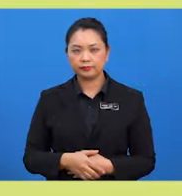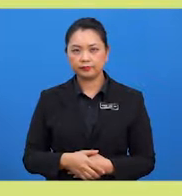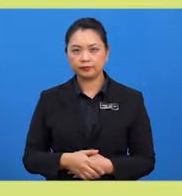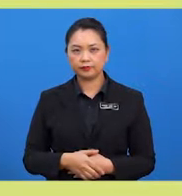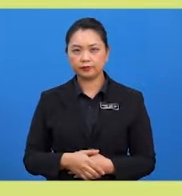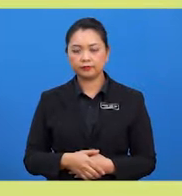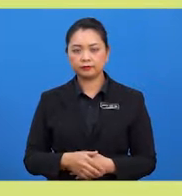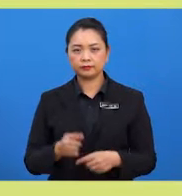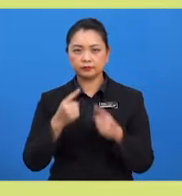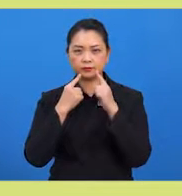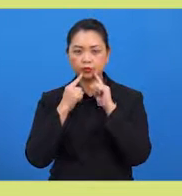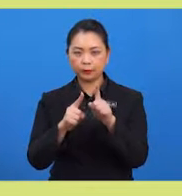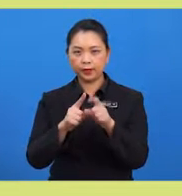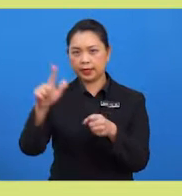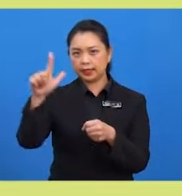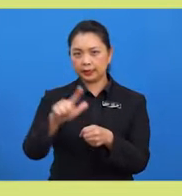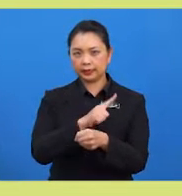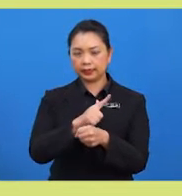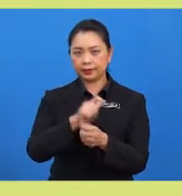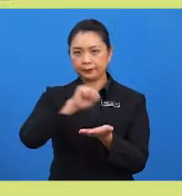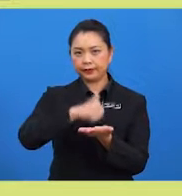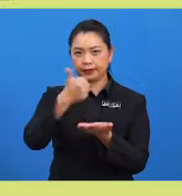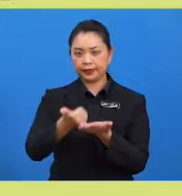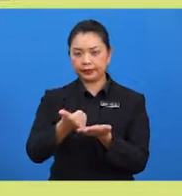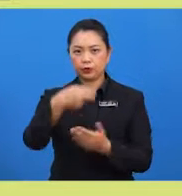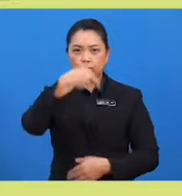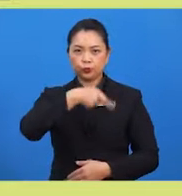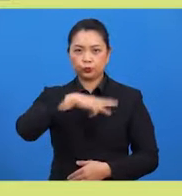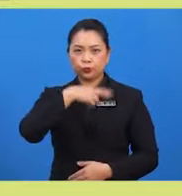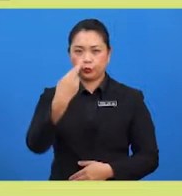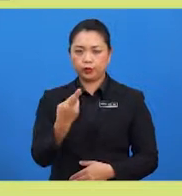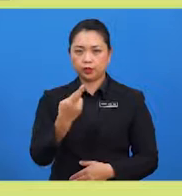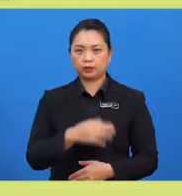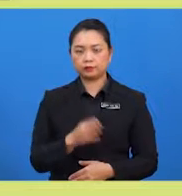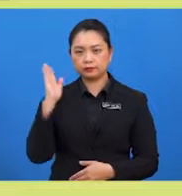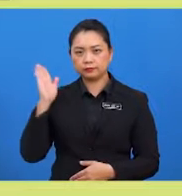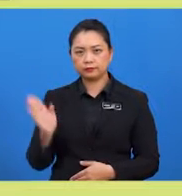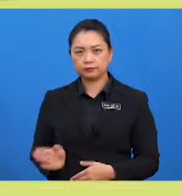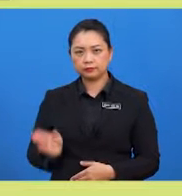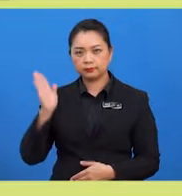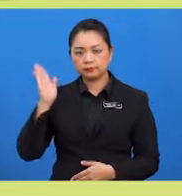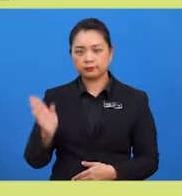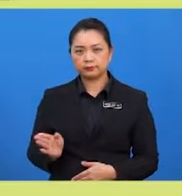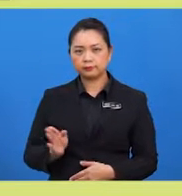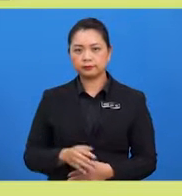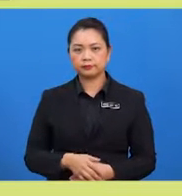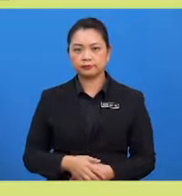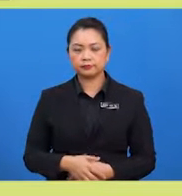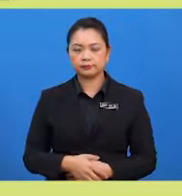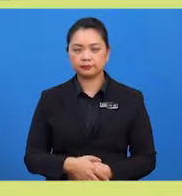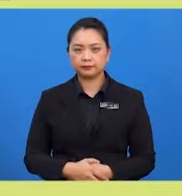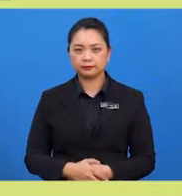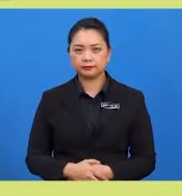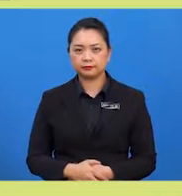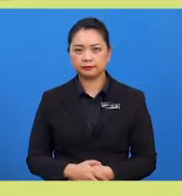RM6,860. Jawapan lengkap akaun perdagangan dan untung rugi bagi tahun berakhir 31 Julai 2020 adalah